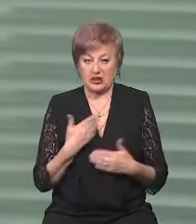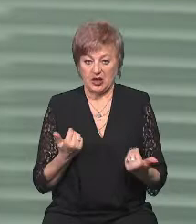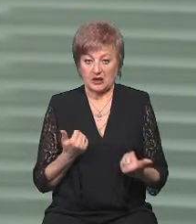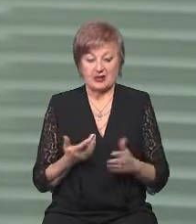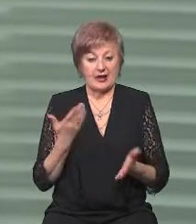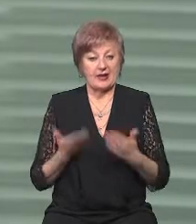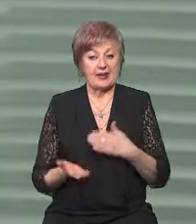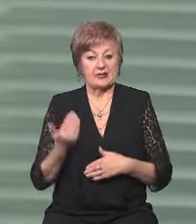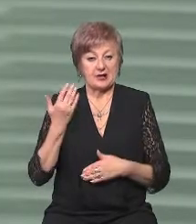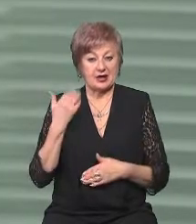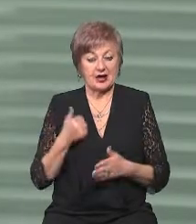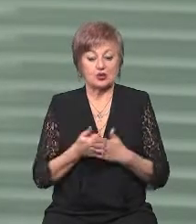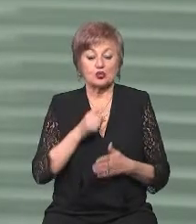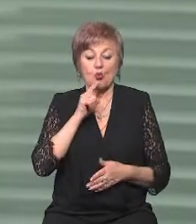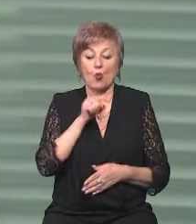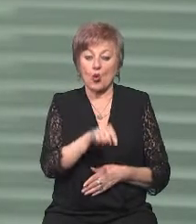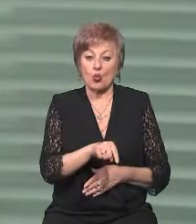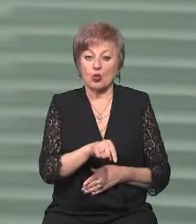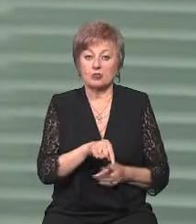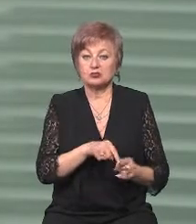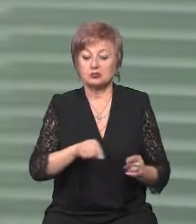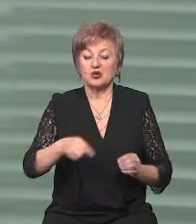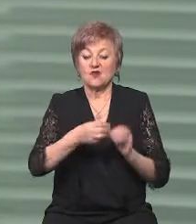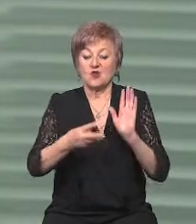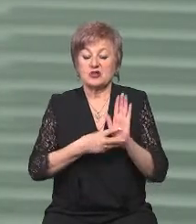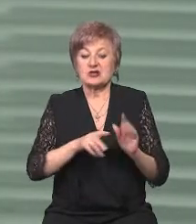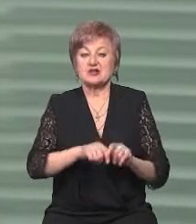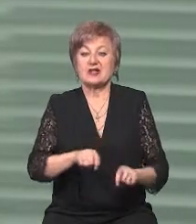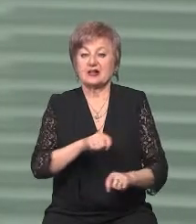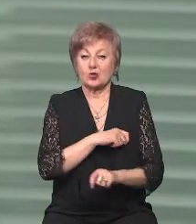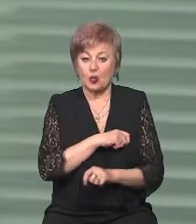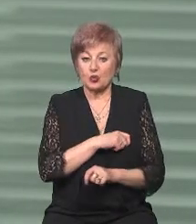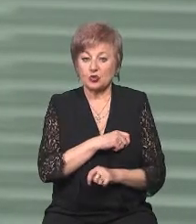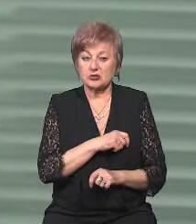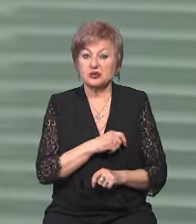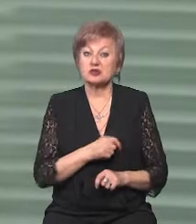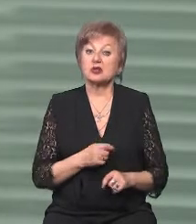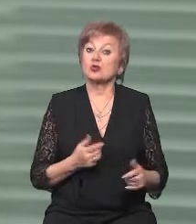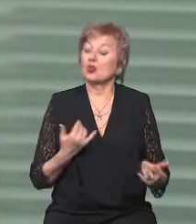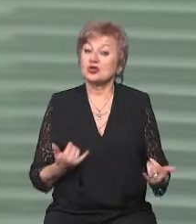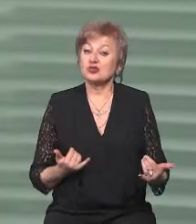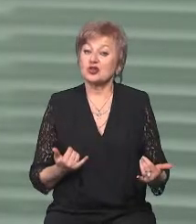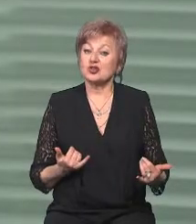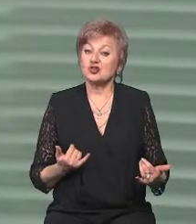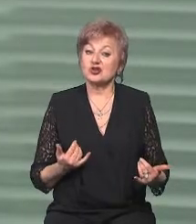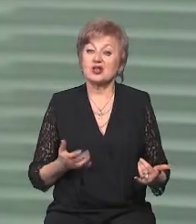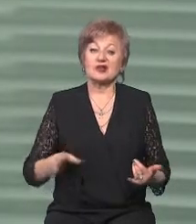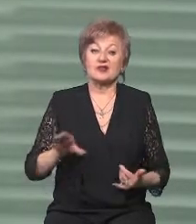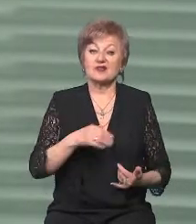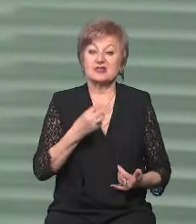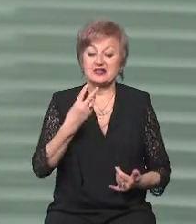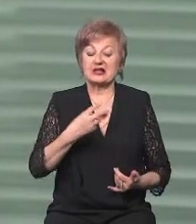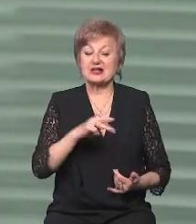раніше ми до полог, а це близько 18 кілометрів, доїжджали за 15-20 хвилин, то зараз це всі 30-40